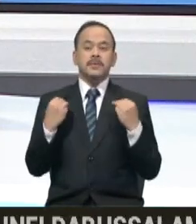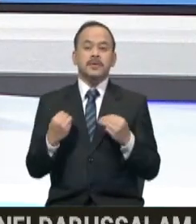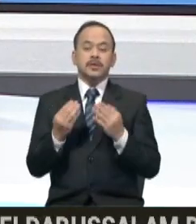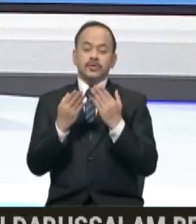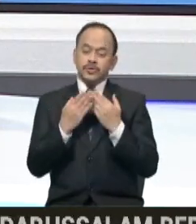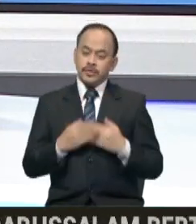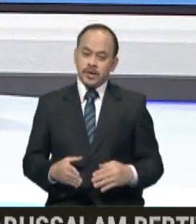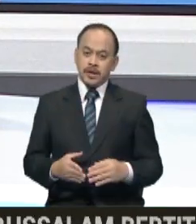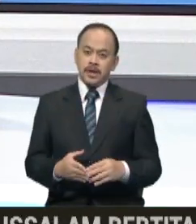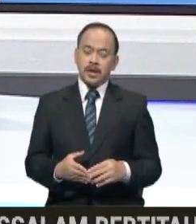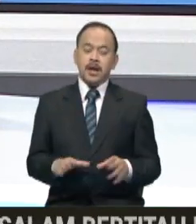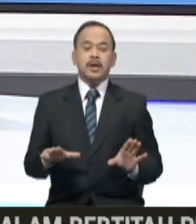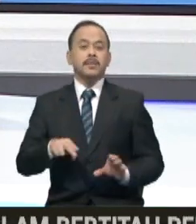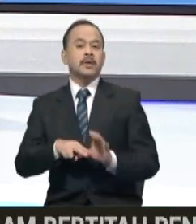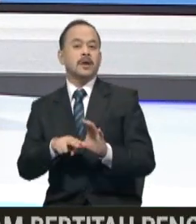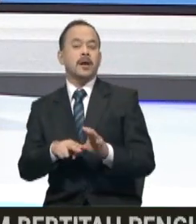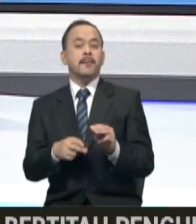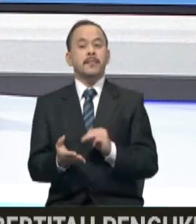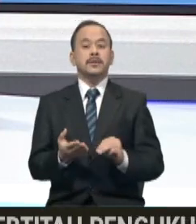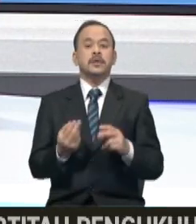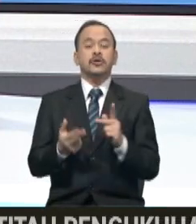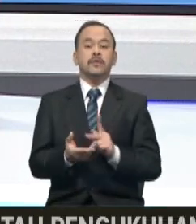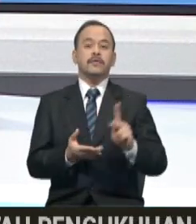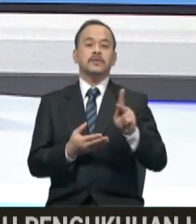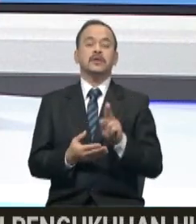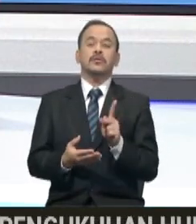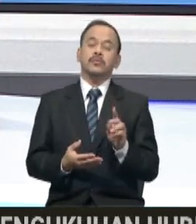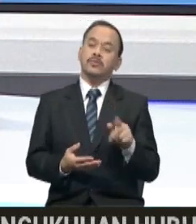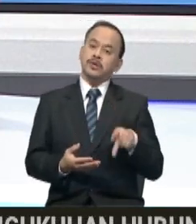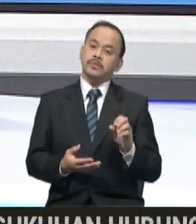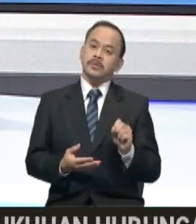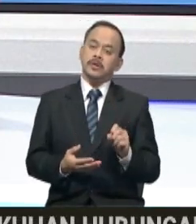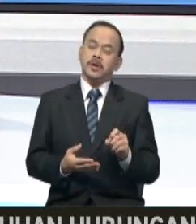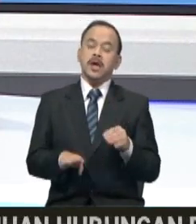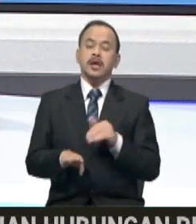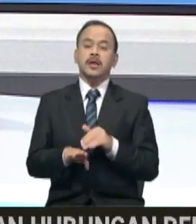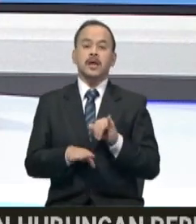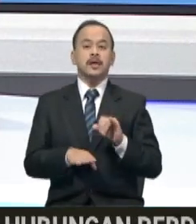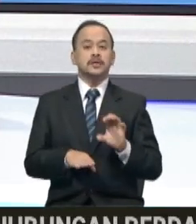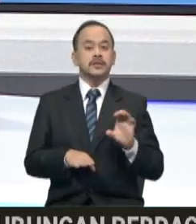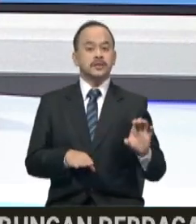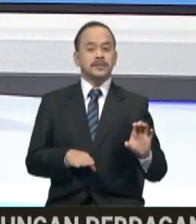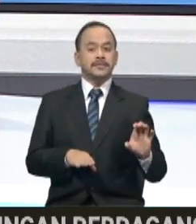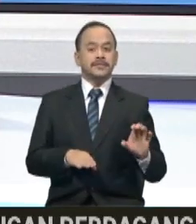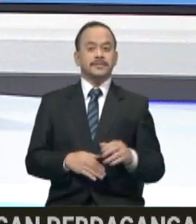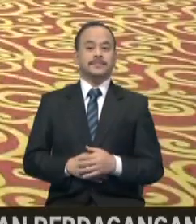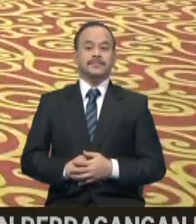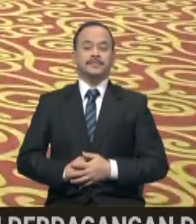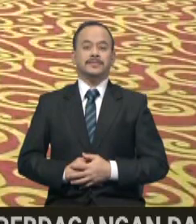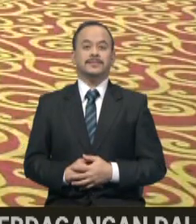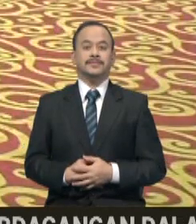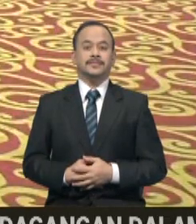sempena majlis convocation ke-13 Kupu SB. Majlis diadakan di Pusat Persidangan Antarabangsa Perakas.